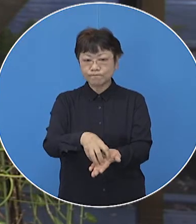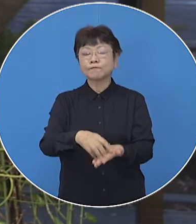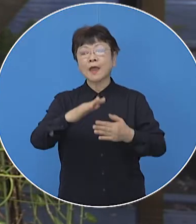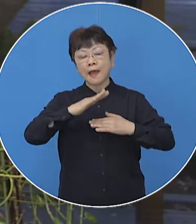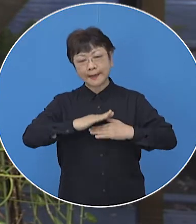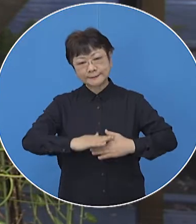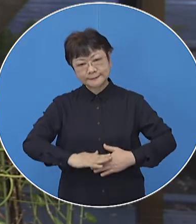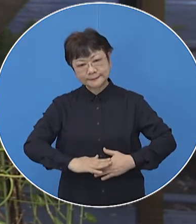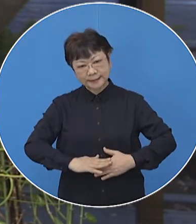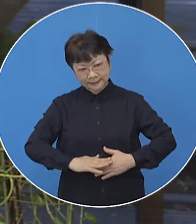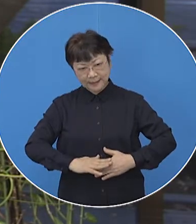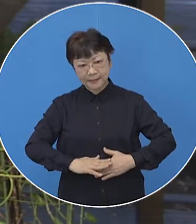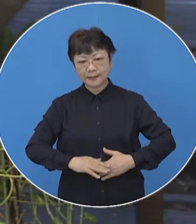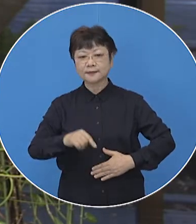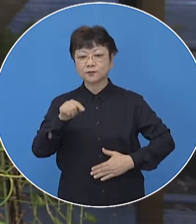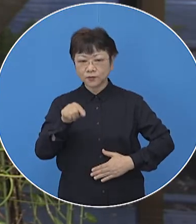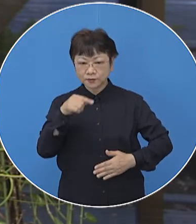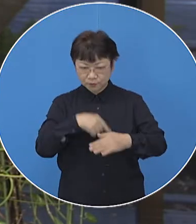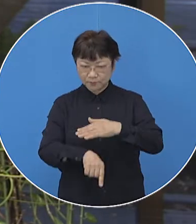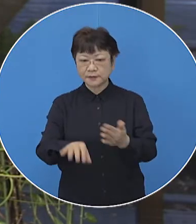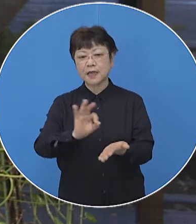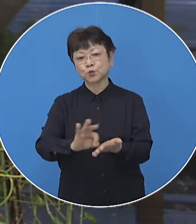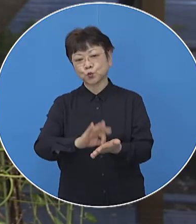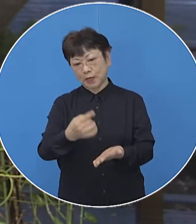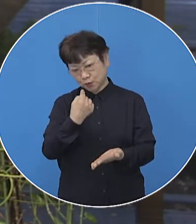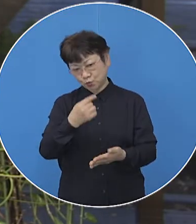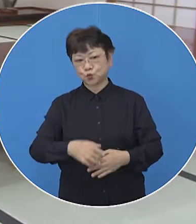心だなというふうに使わせていただいています。